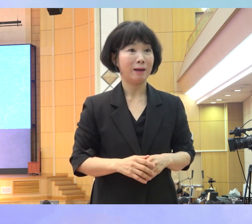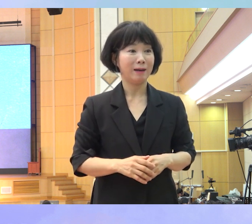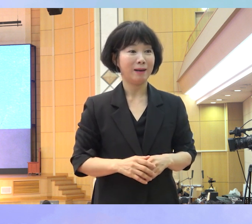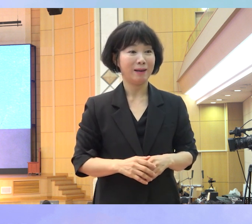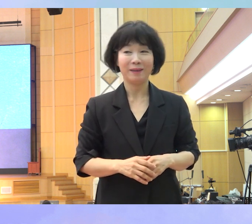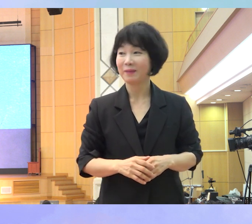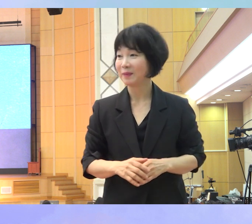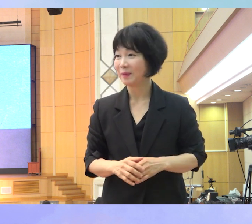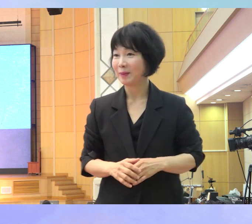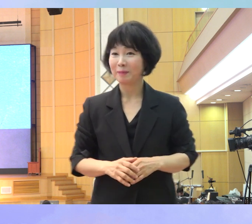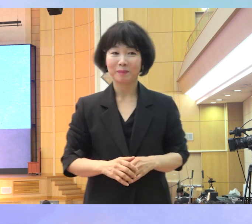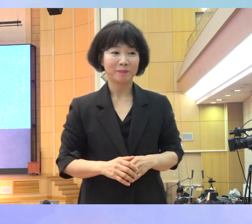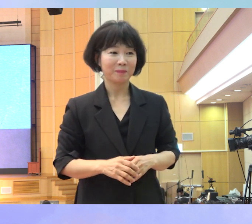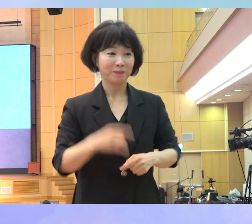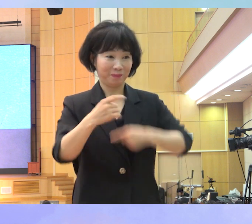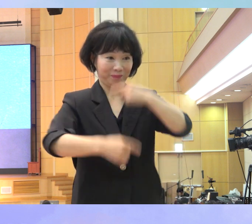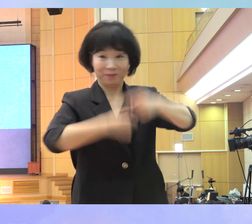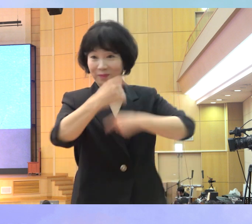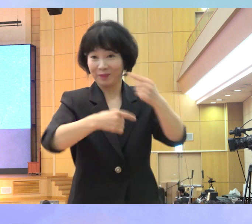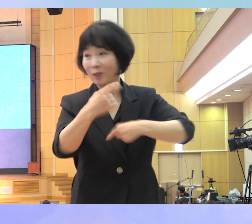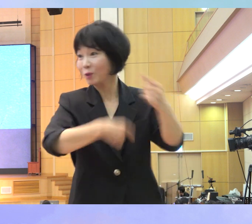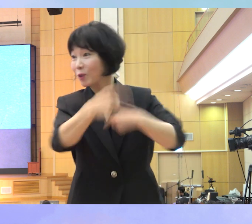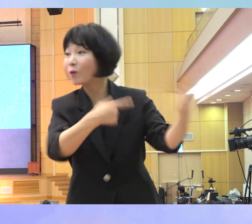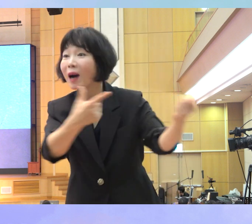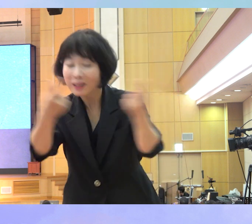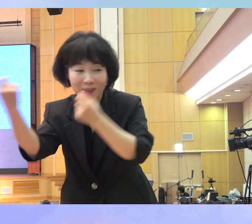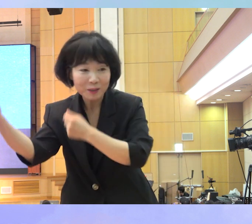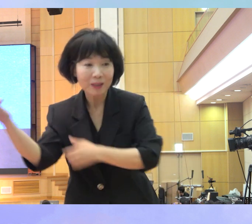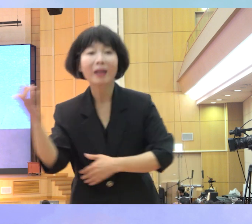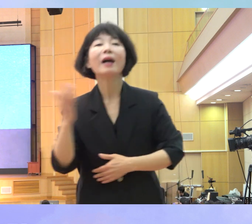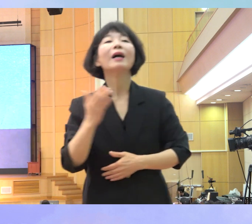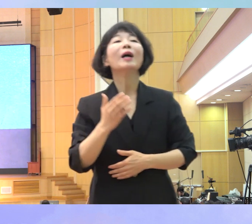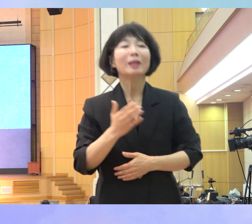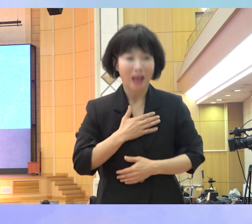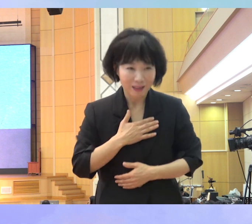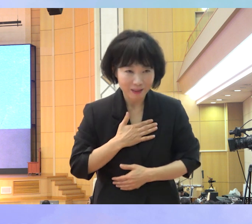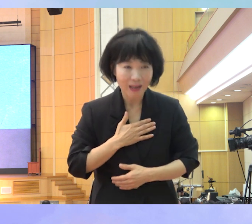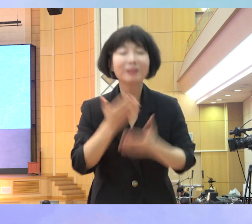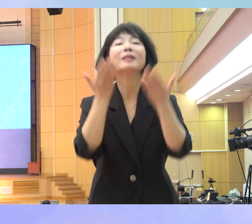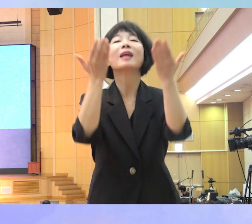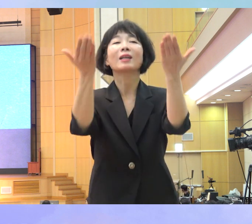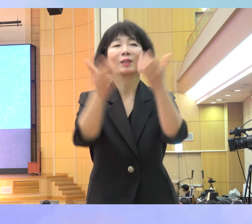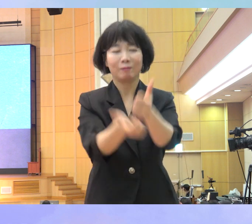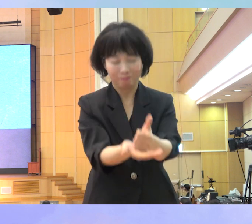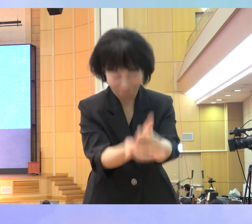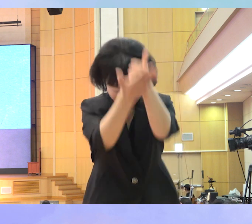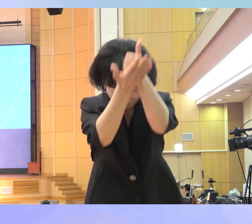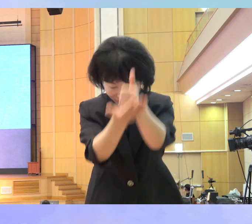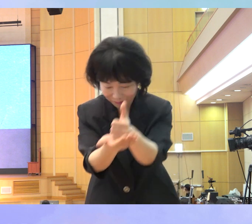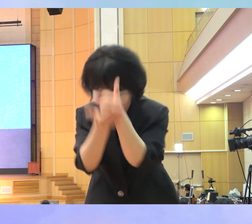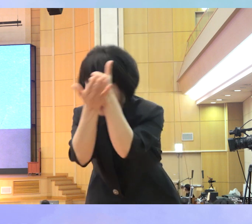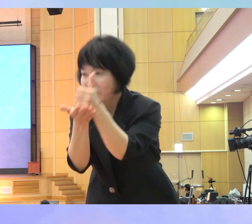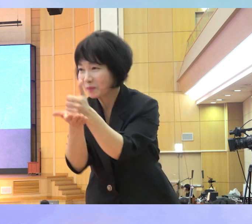옆에 있는 분들 악수하면서 저는 당신을 존중합니다.